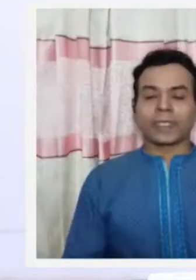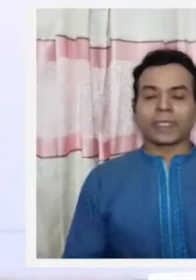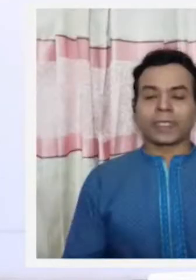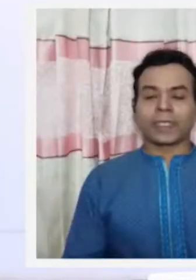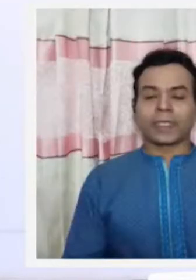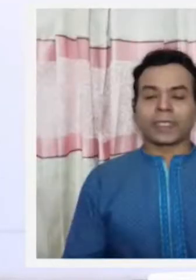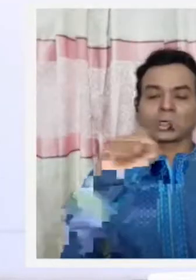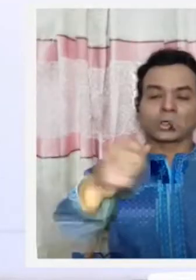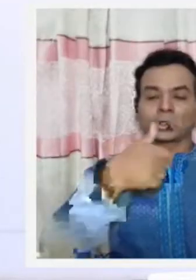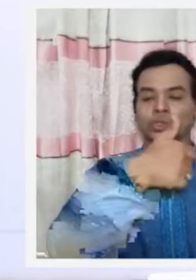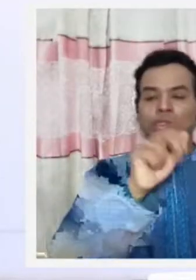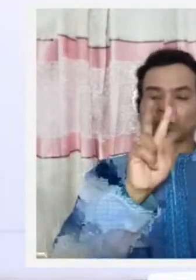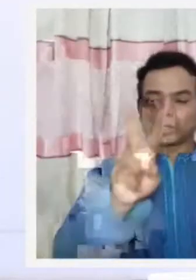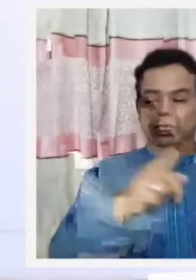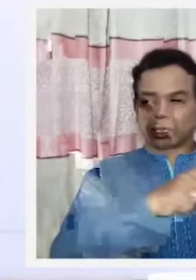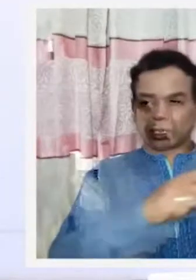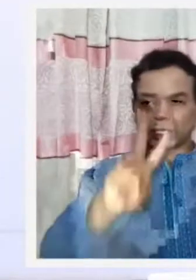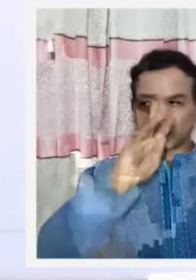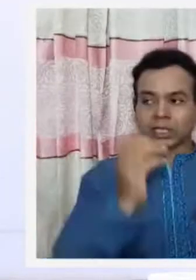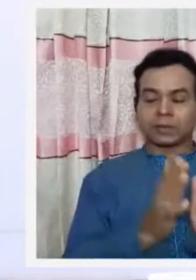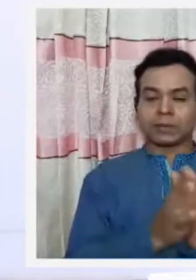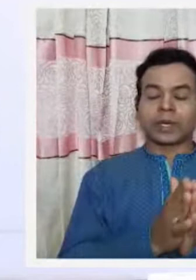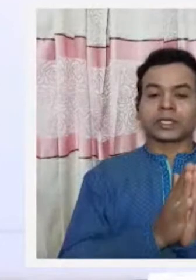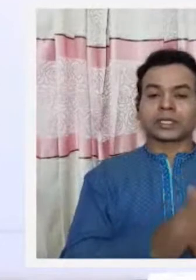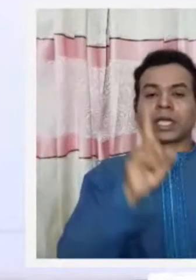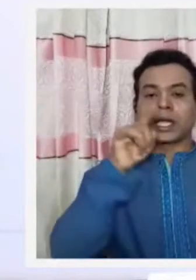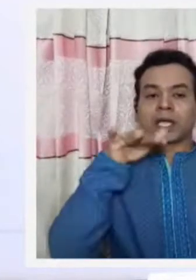1,08,725 জন। শনাক্ত বিবেচনায় সুস্থতার হার